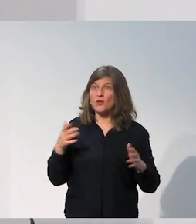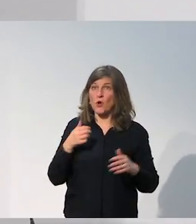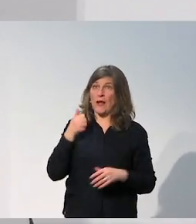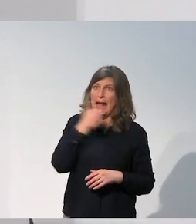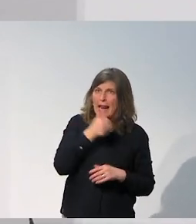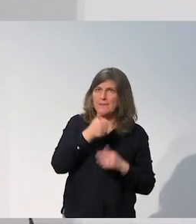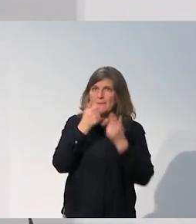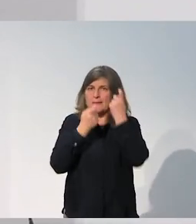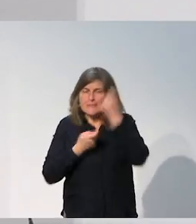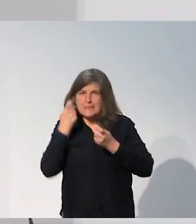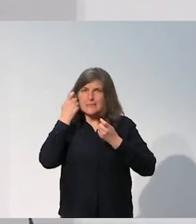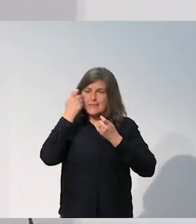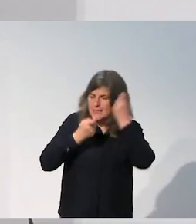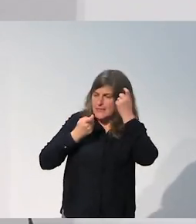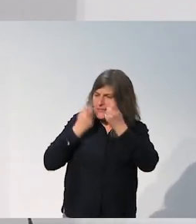hein,